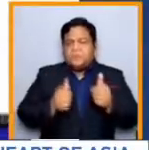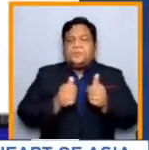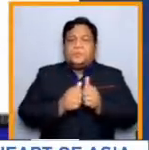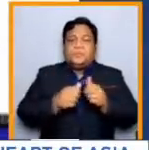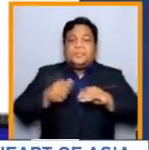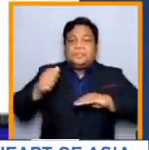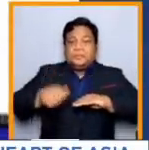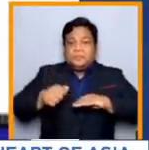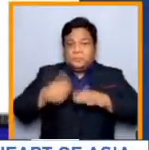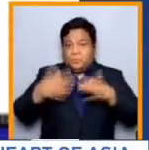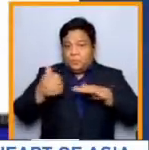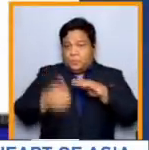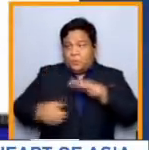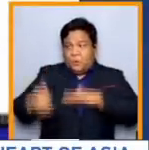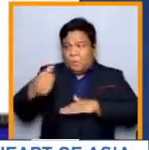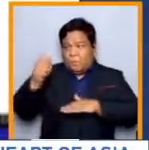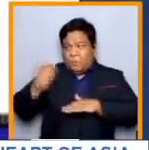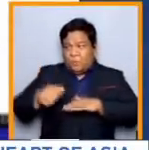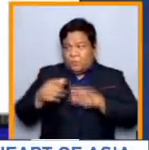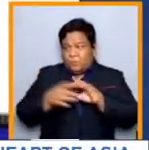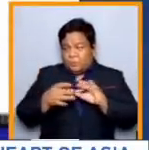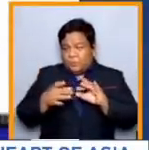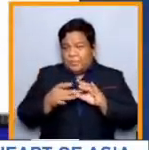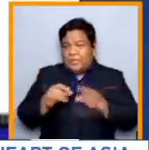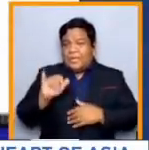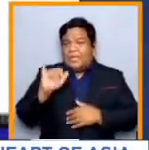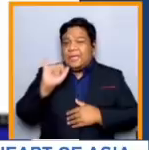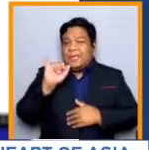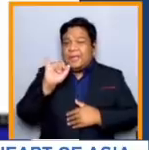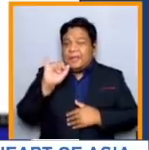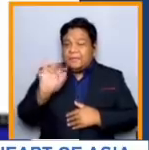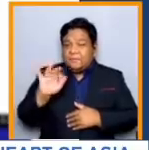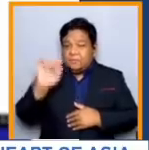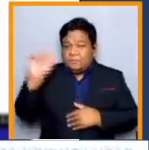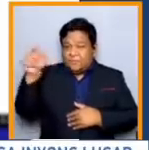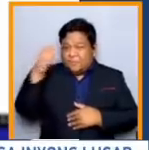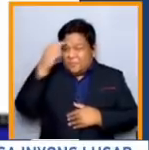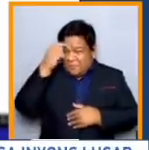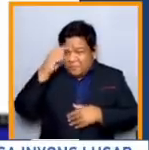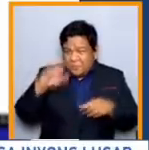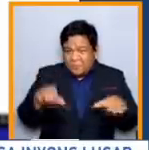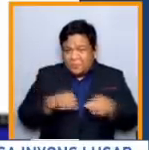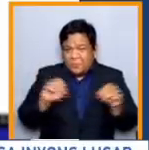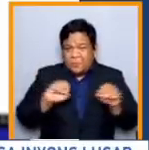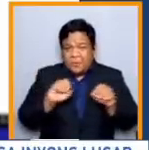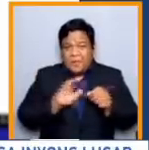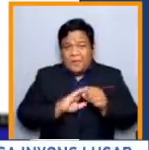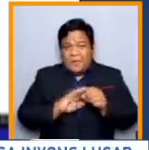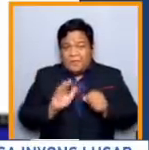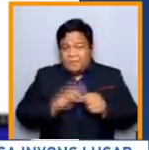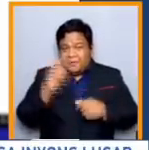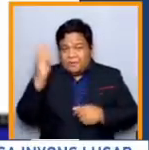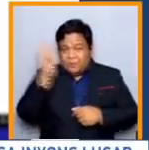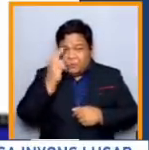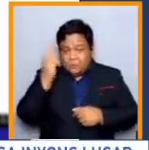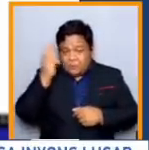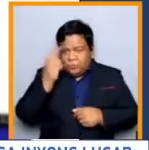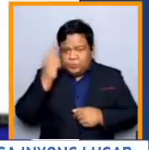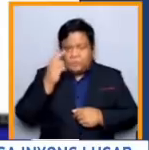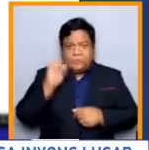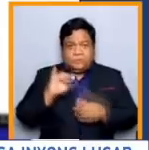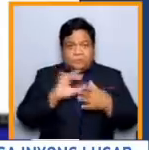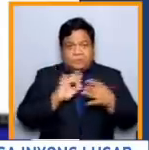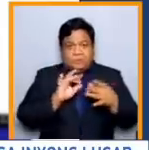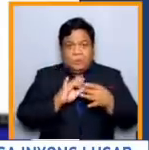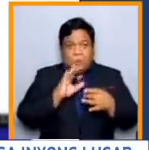nang sabihin kung may pagkakataong tutulan ng aksyon ng gobyerno pero hindi ito ginawa nang wala namang sapat na dahilan. Ang nagsasabing siya ay nasisiil ay